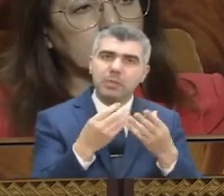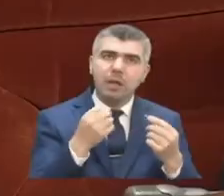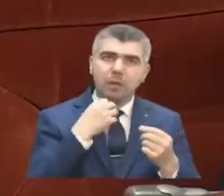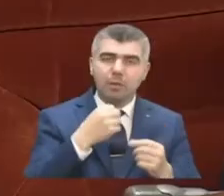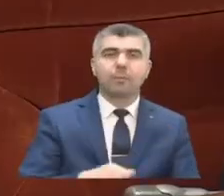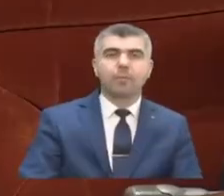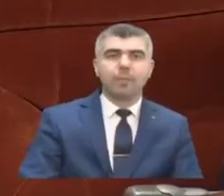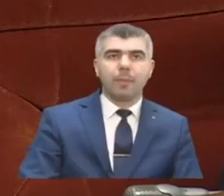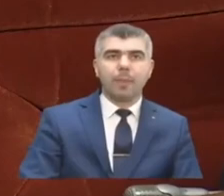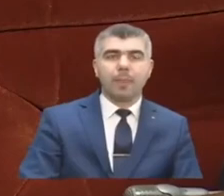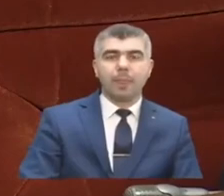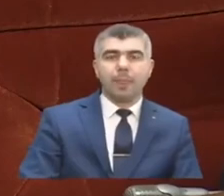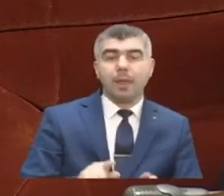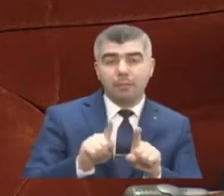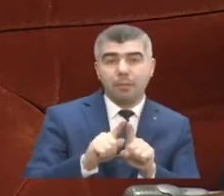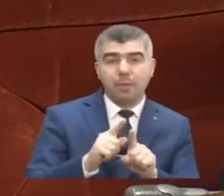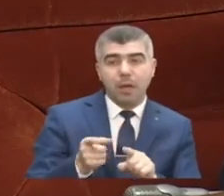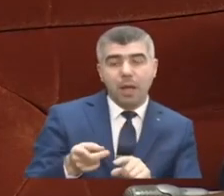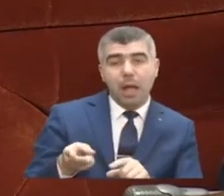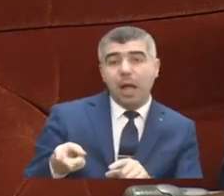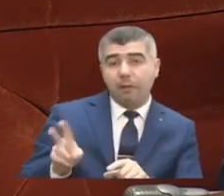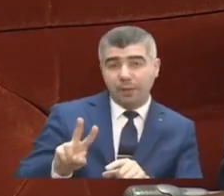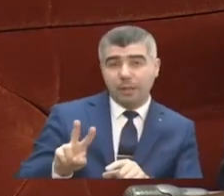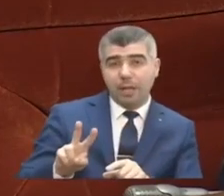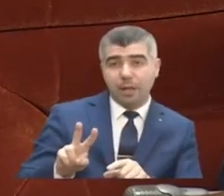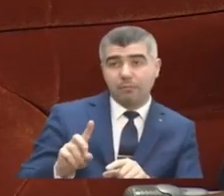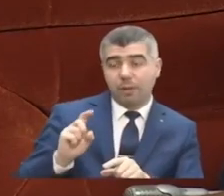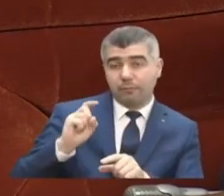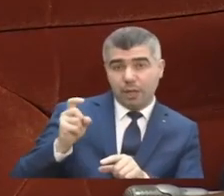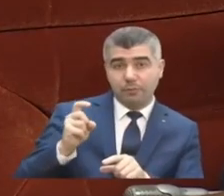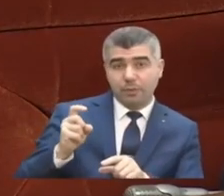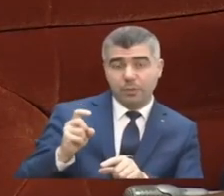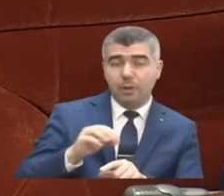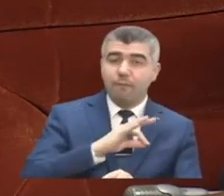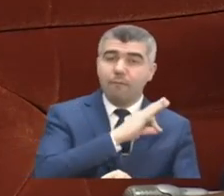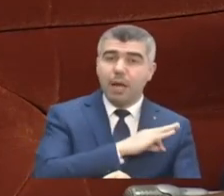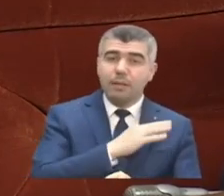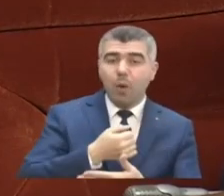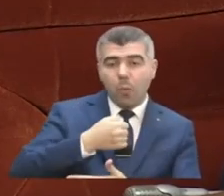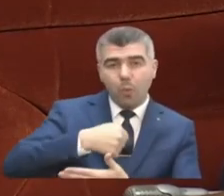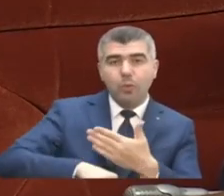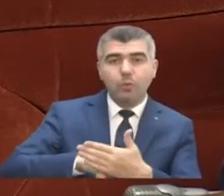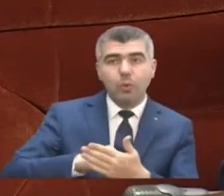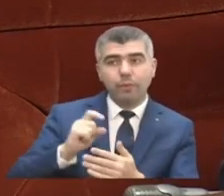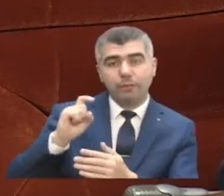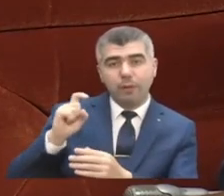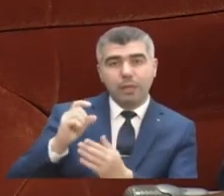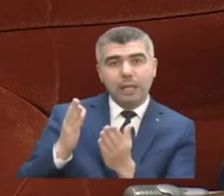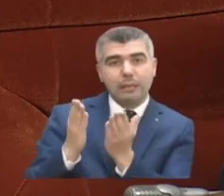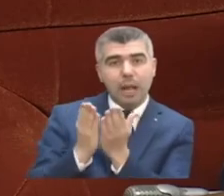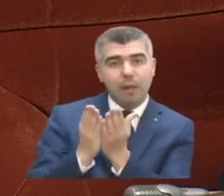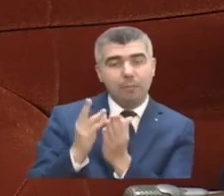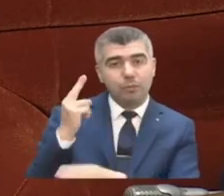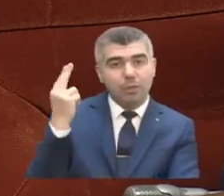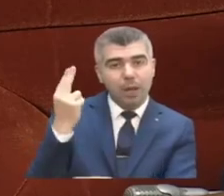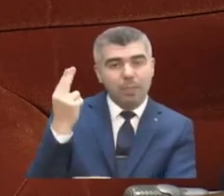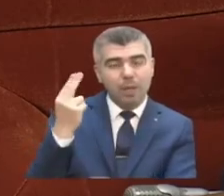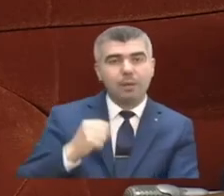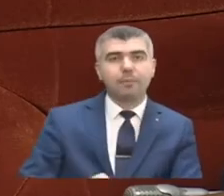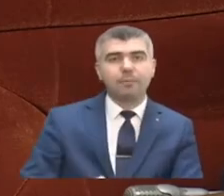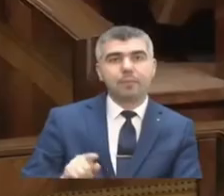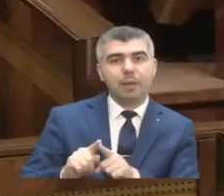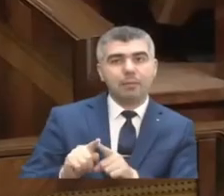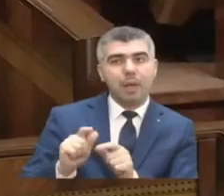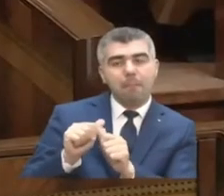اللي كتقولوا لنا اللي كيشد 2000 درهم ماشي حشومه ما يستفد ولده من المنح، وخاصه الاقاليم اللي